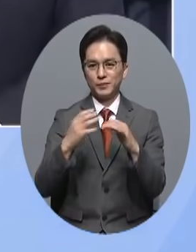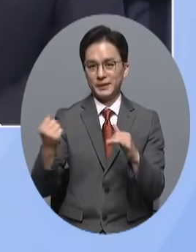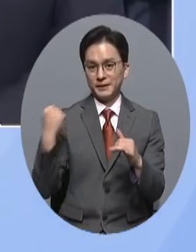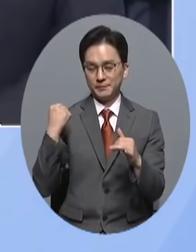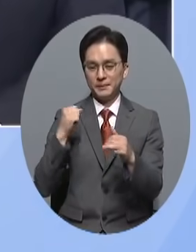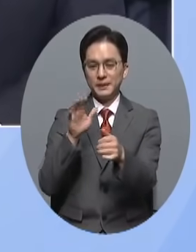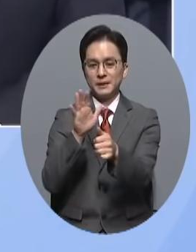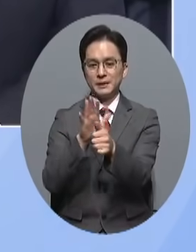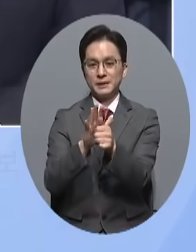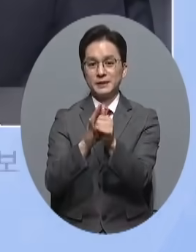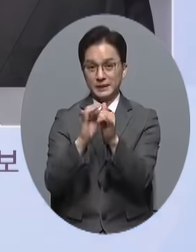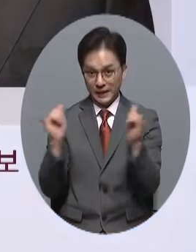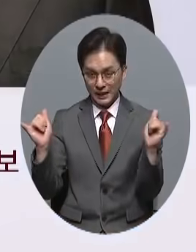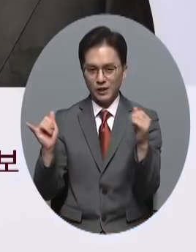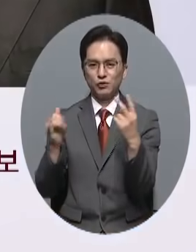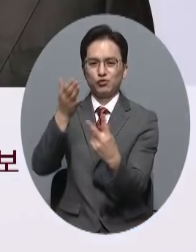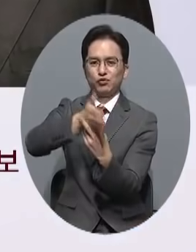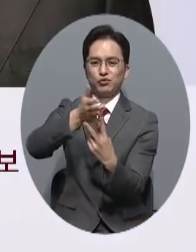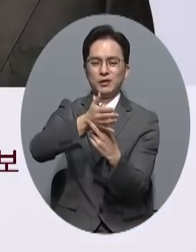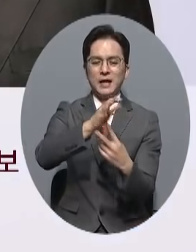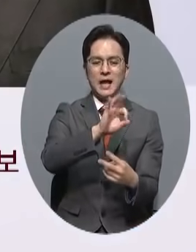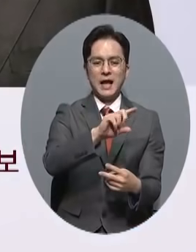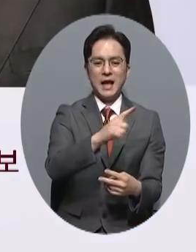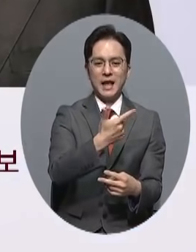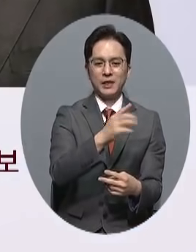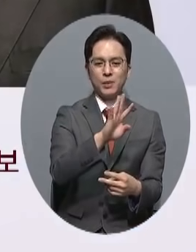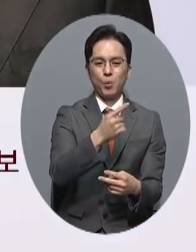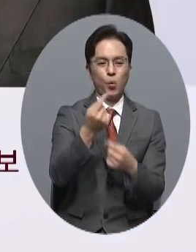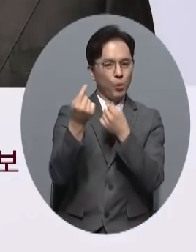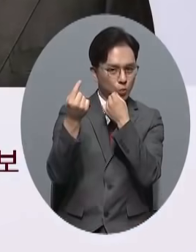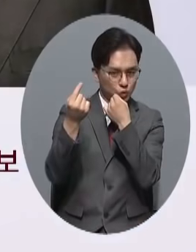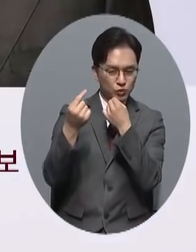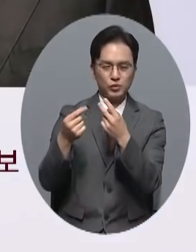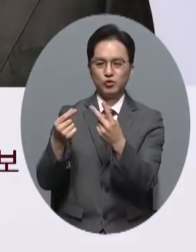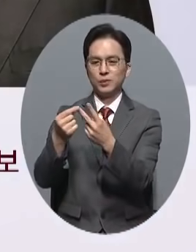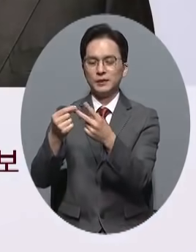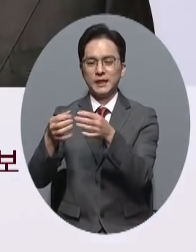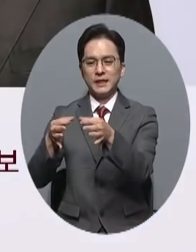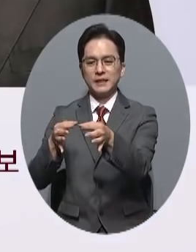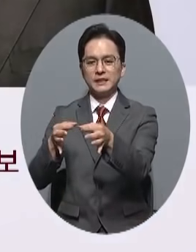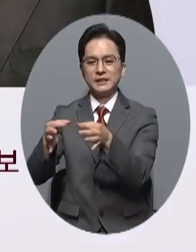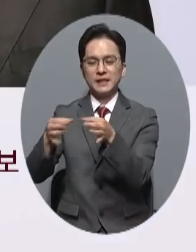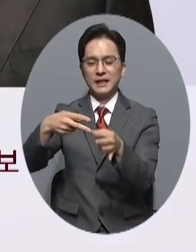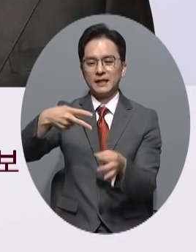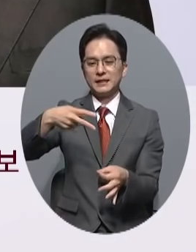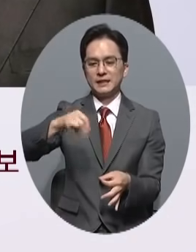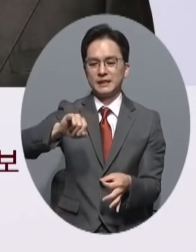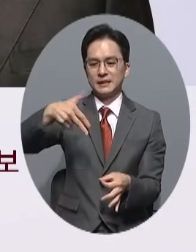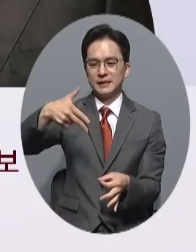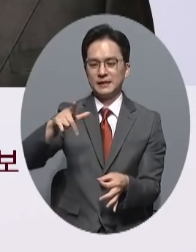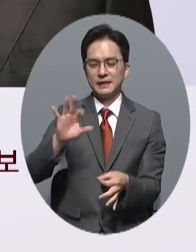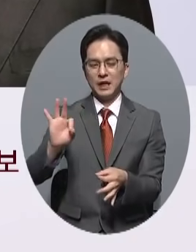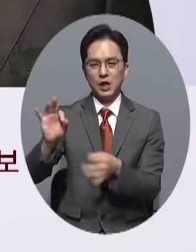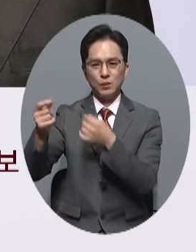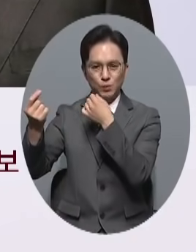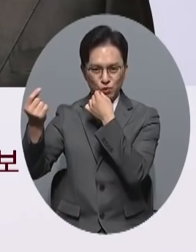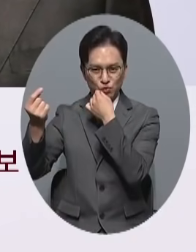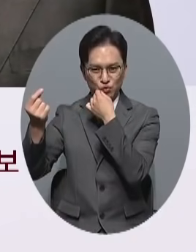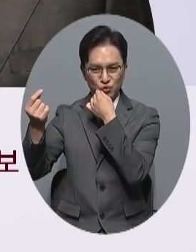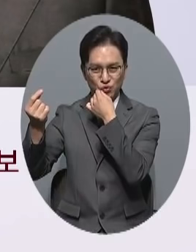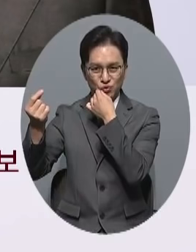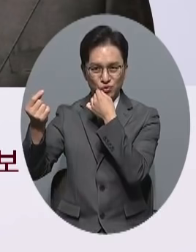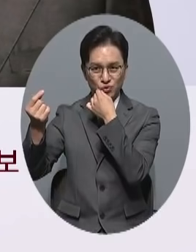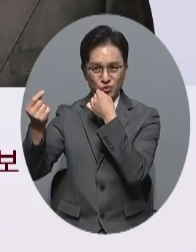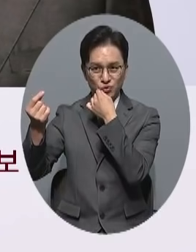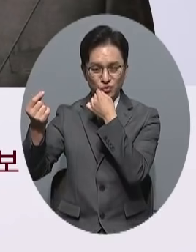하는데 하나는 안보 보수, 하나는 이제 시장 보수 이렇게 이야기하는데요. 이런 안보 보수와 시장 보수가 자유주의와 보수주의로